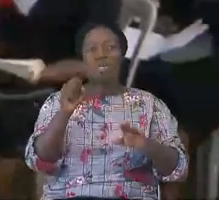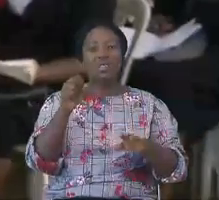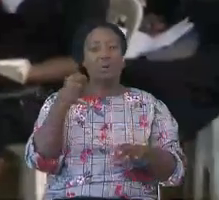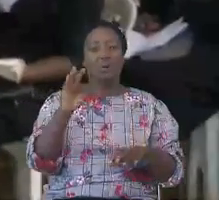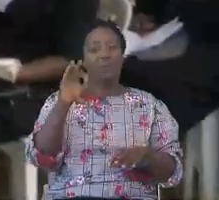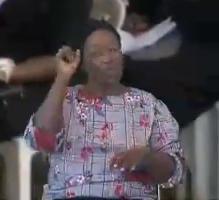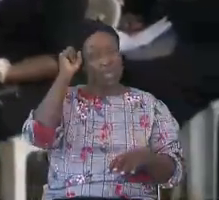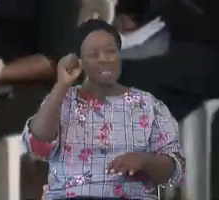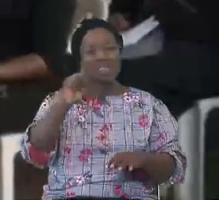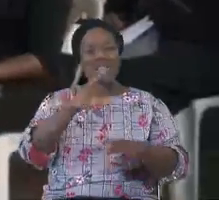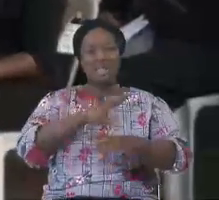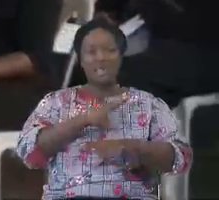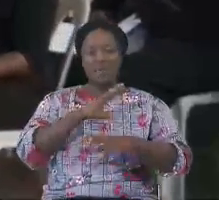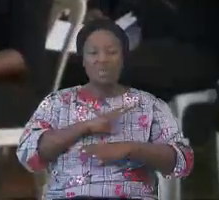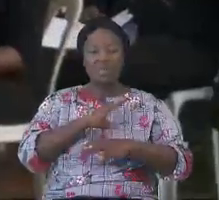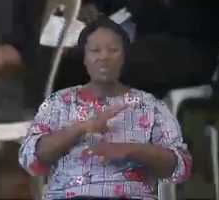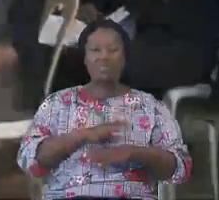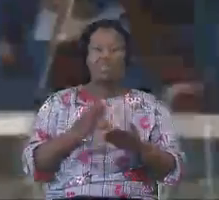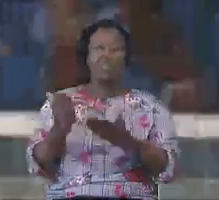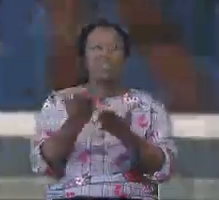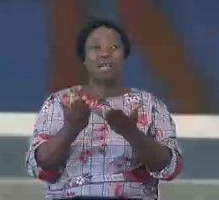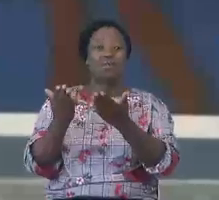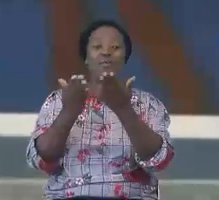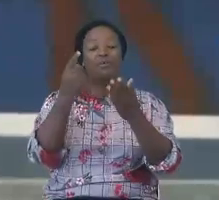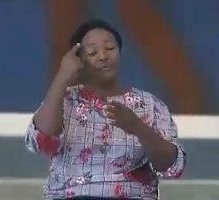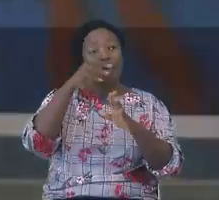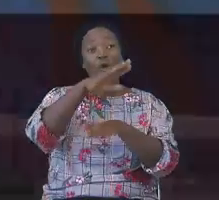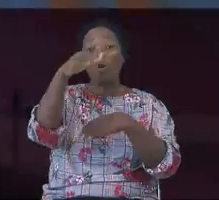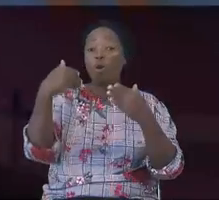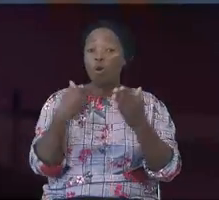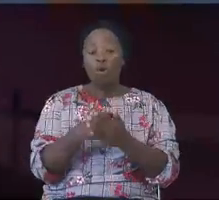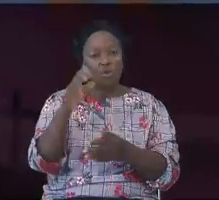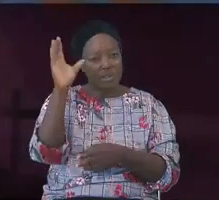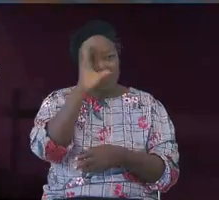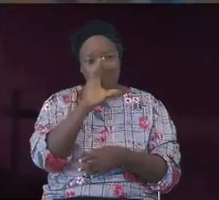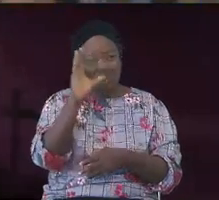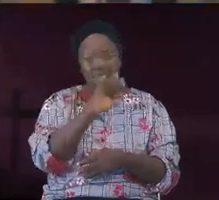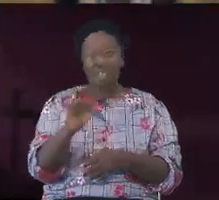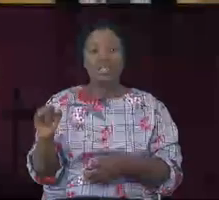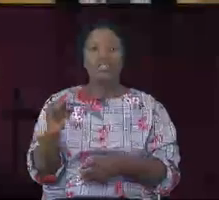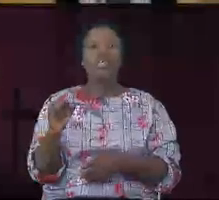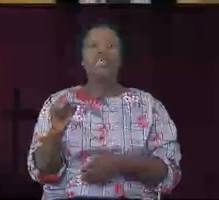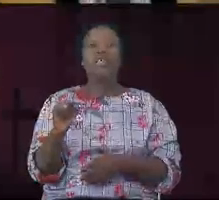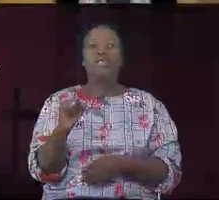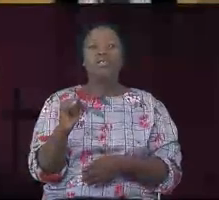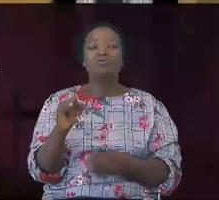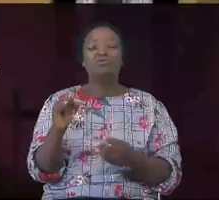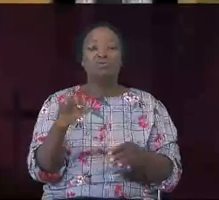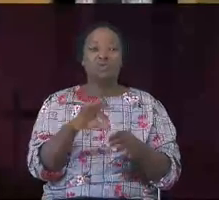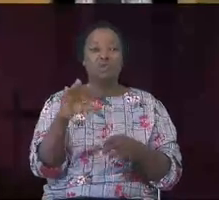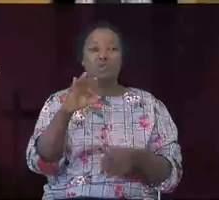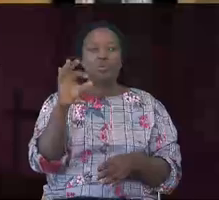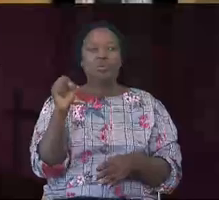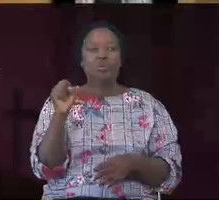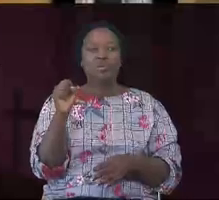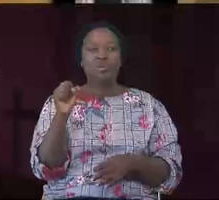merveille. Sixièmement, la merveille de son sacrifice satisfaisant pour toutes